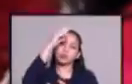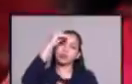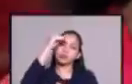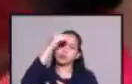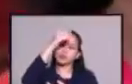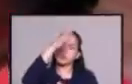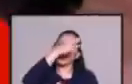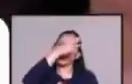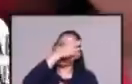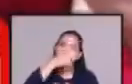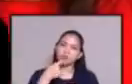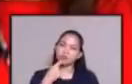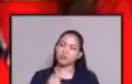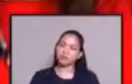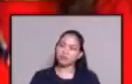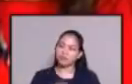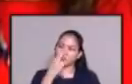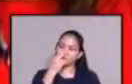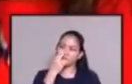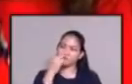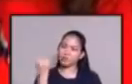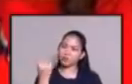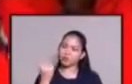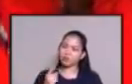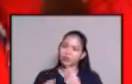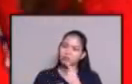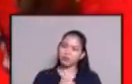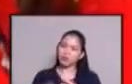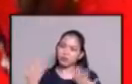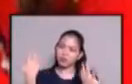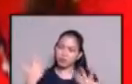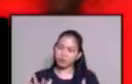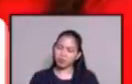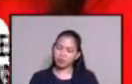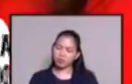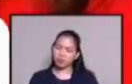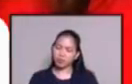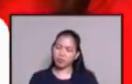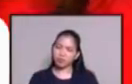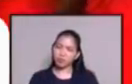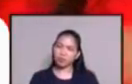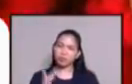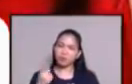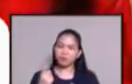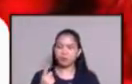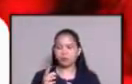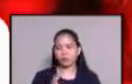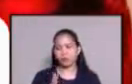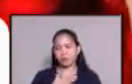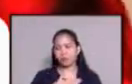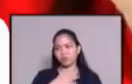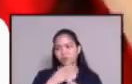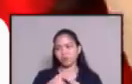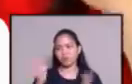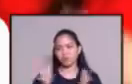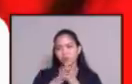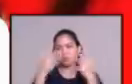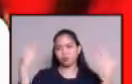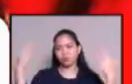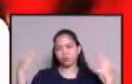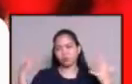birong pakiusap niya. Ganito po, pagka natapos akong magpakilala na sa doon, magpalakpakan po